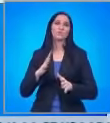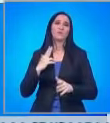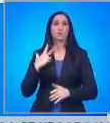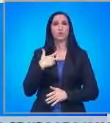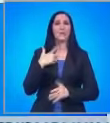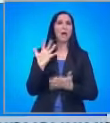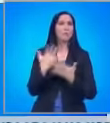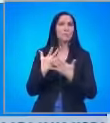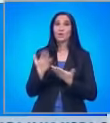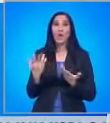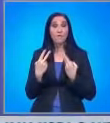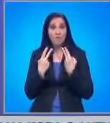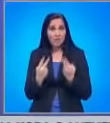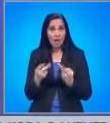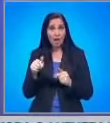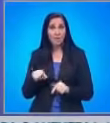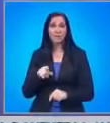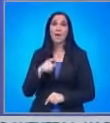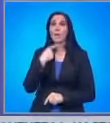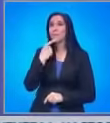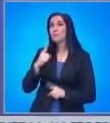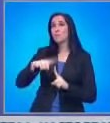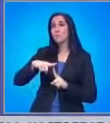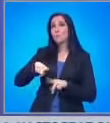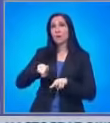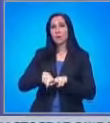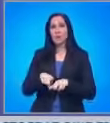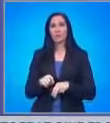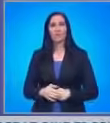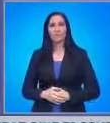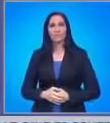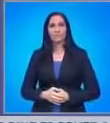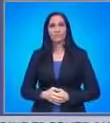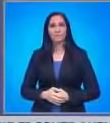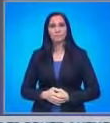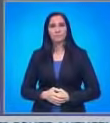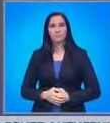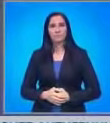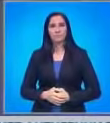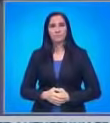мрежи. Какво откриха днес, питаме Тихомир Игнатов. Добър вечер.